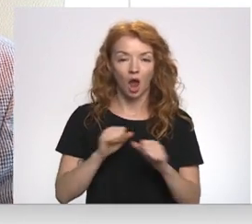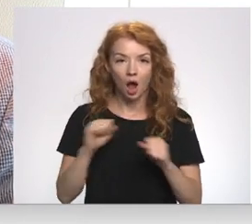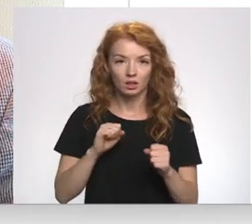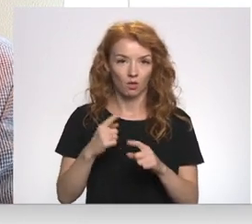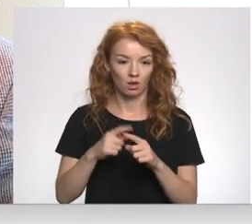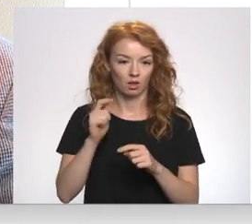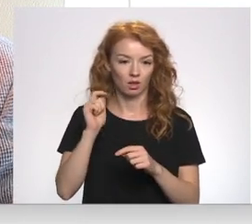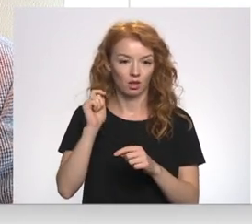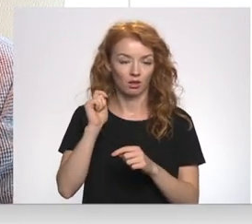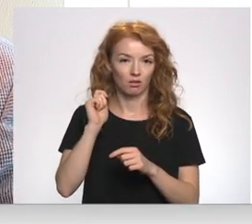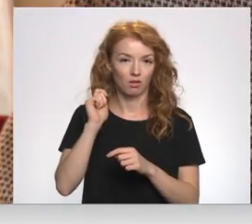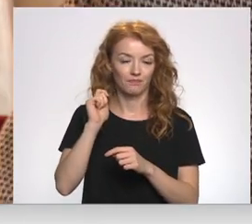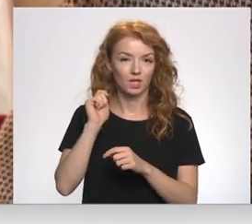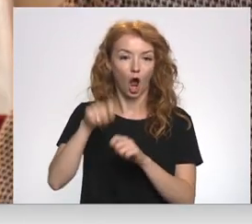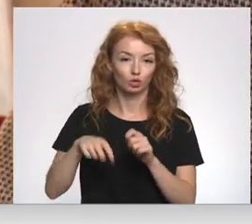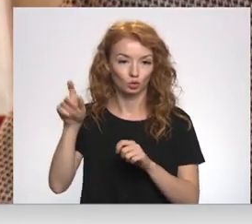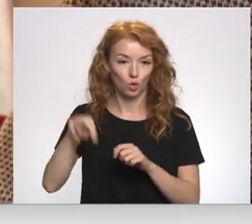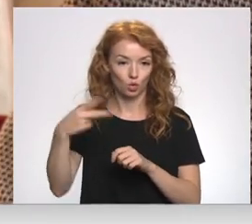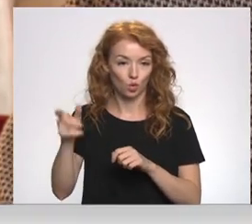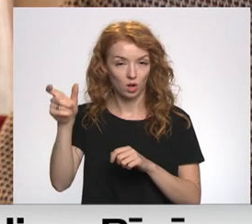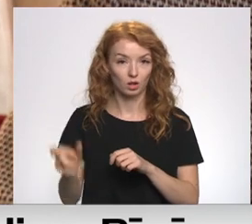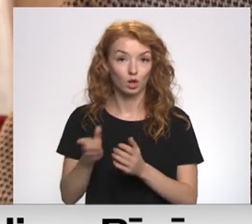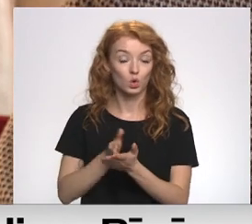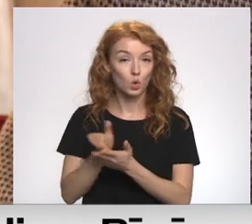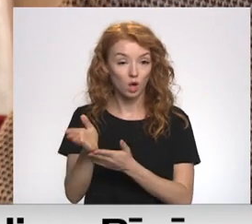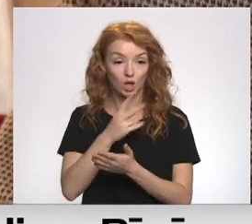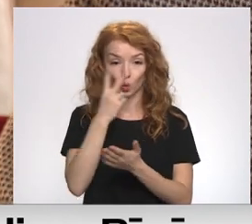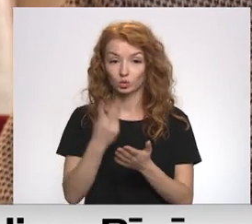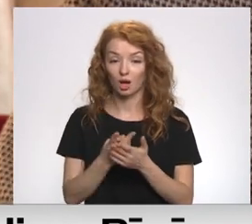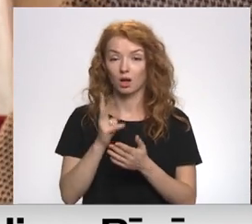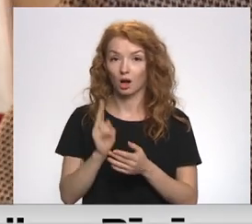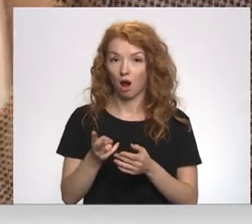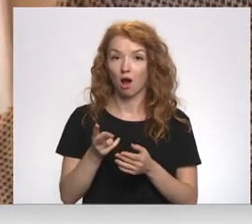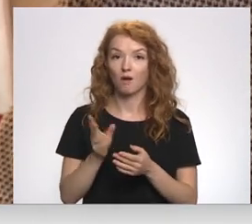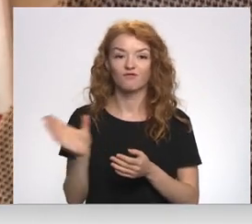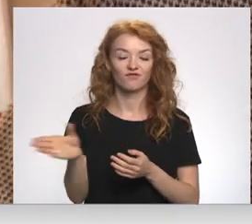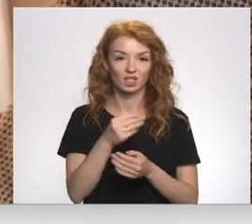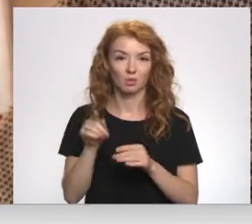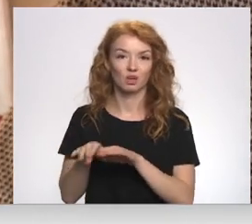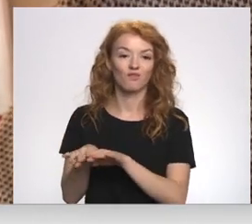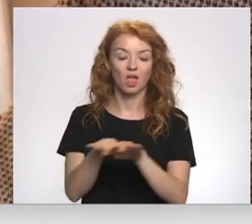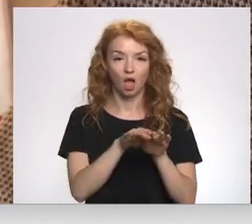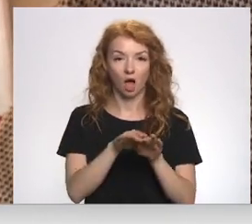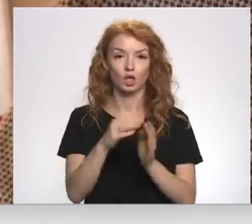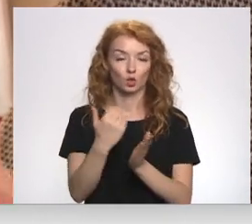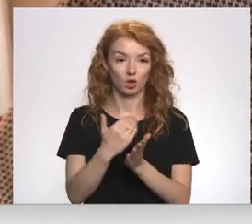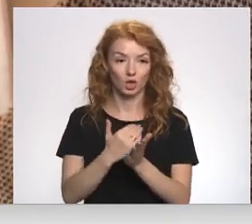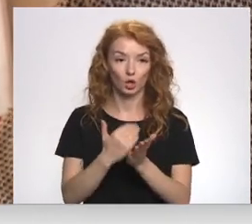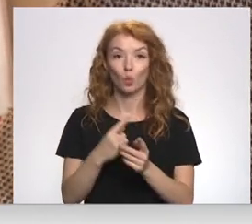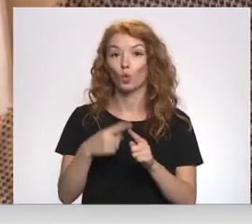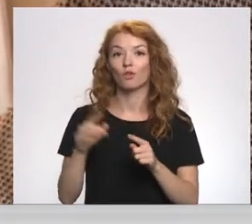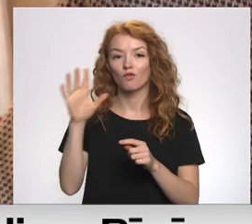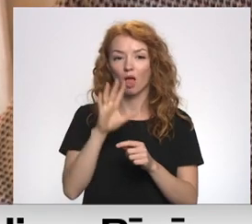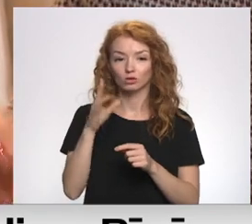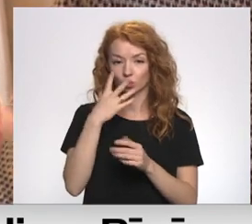teikt jāsoda. No nozares viedokļa ir būtiski, kad visiem ir vienādas spēles noteikumi un ka valsts